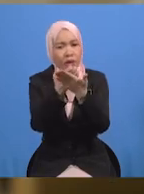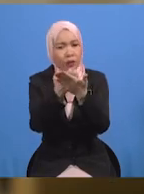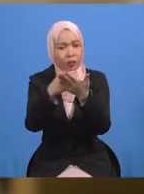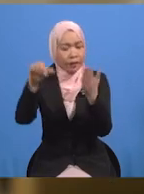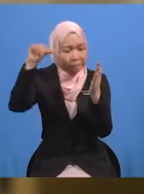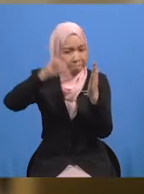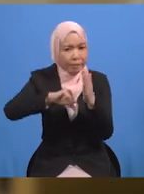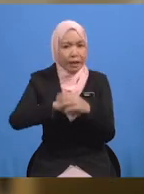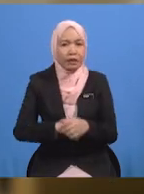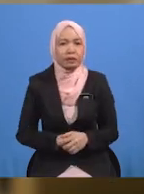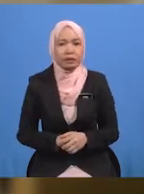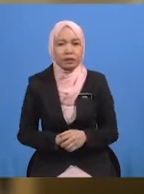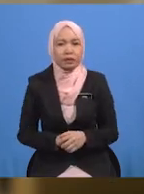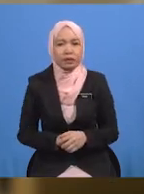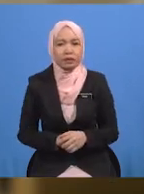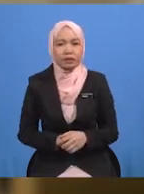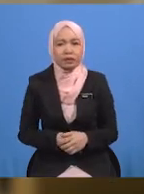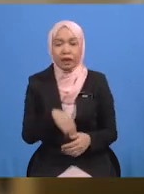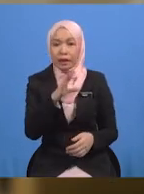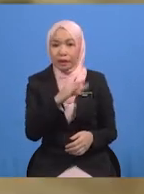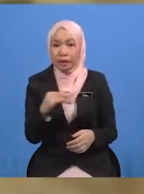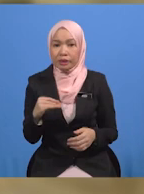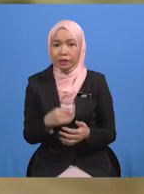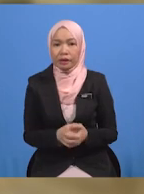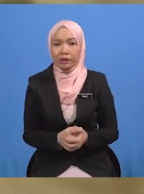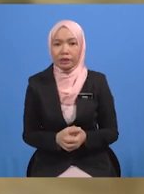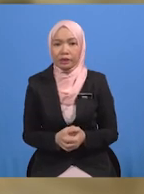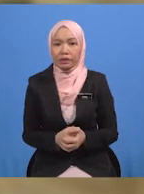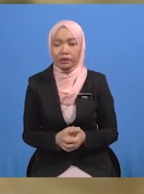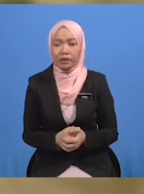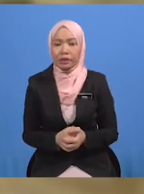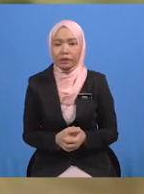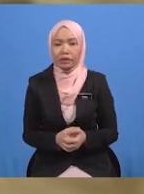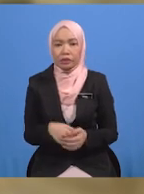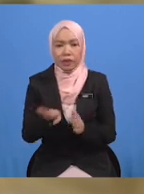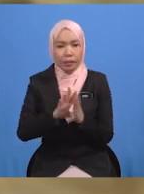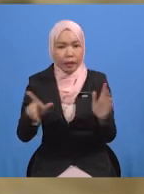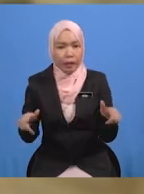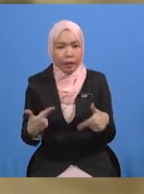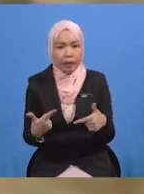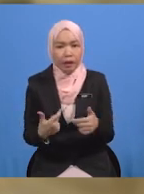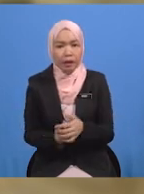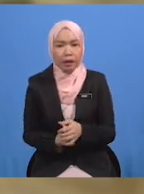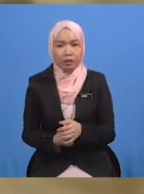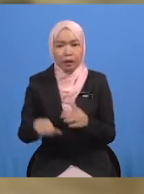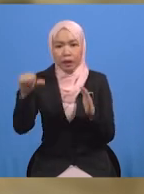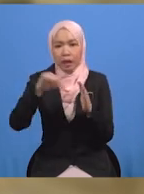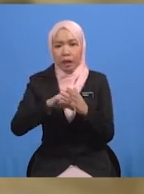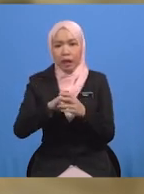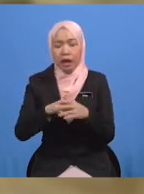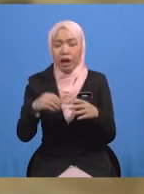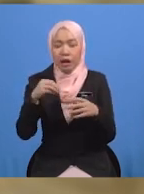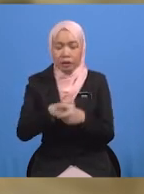Beberapa siri perjanjian dengan negara Eropah yang juga berlaku ekoran kekalahan Turki dalam